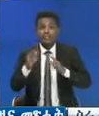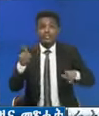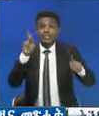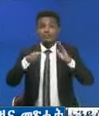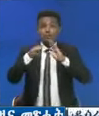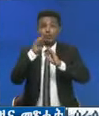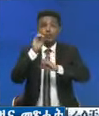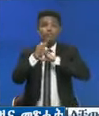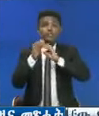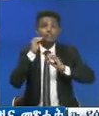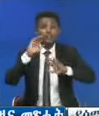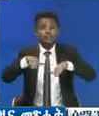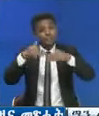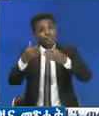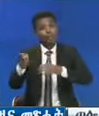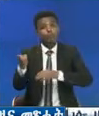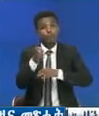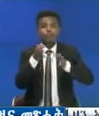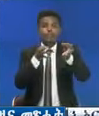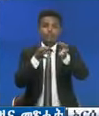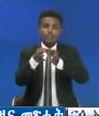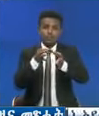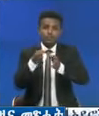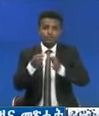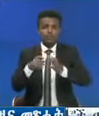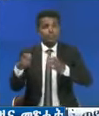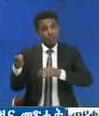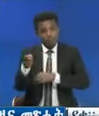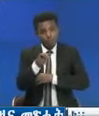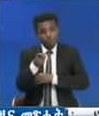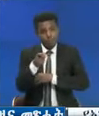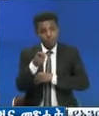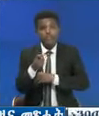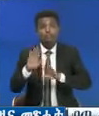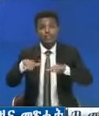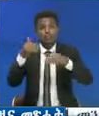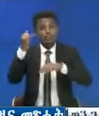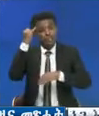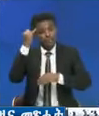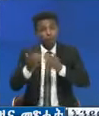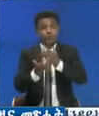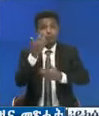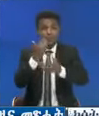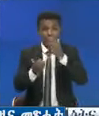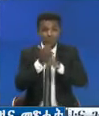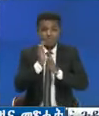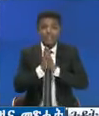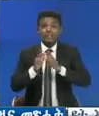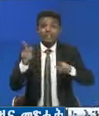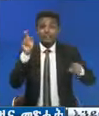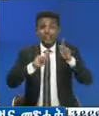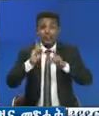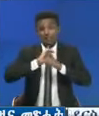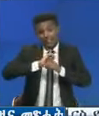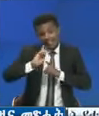ምክር ቤት የሚቀርቡ መሆኑ ተነግሯል። ስለሆነም የሚቀርቡትን ሐሳቦችና ውይይቶች ህብረተሰቡ በቀጥታ መከታተል